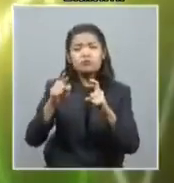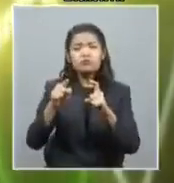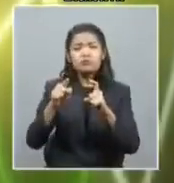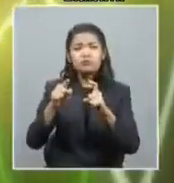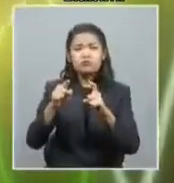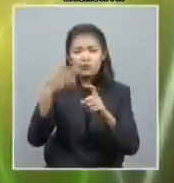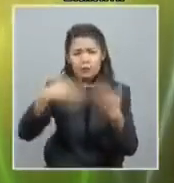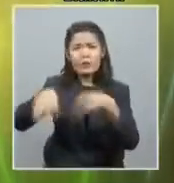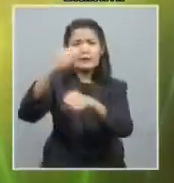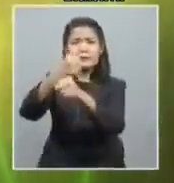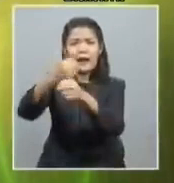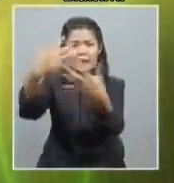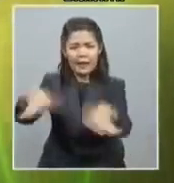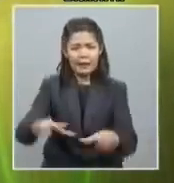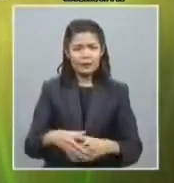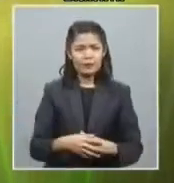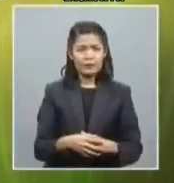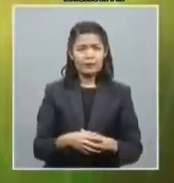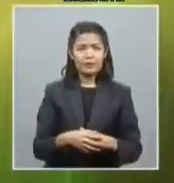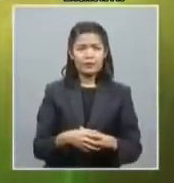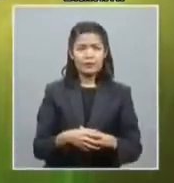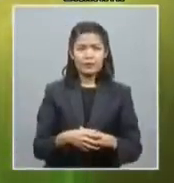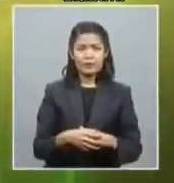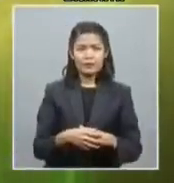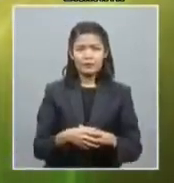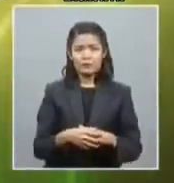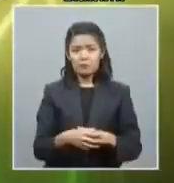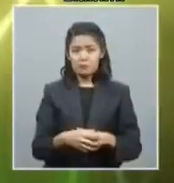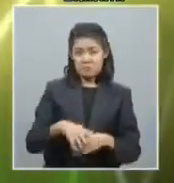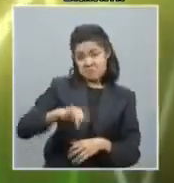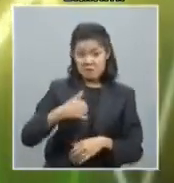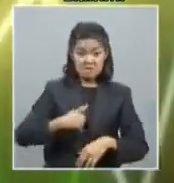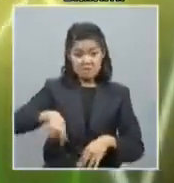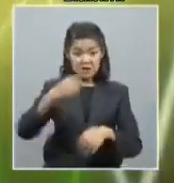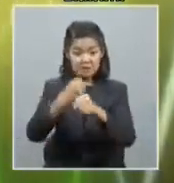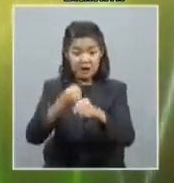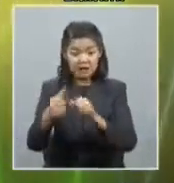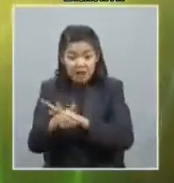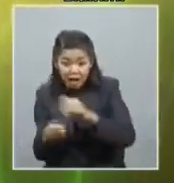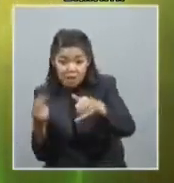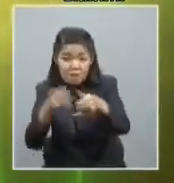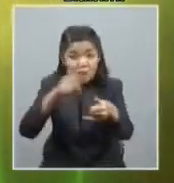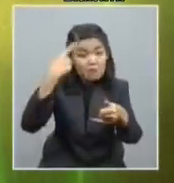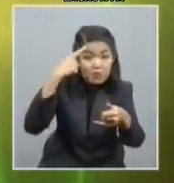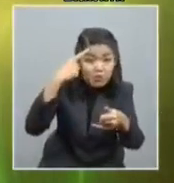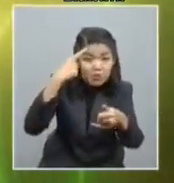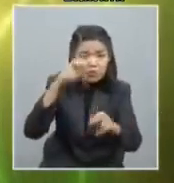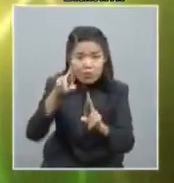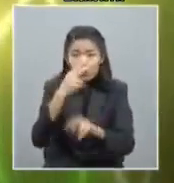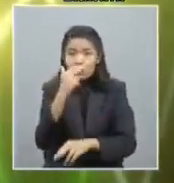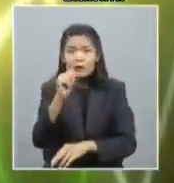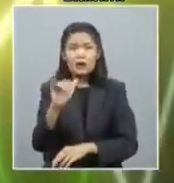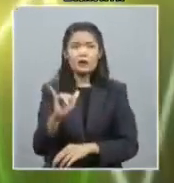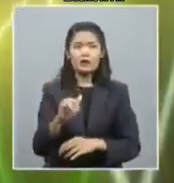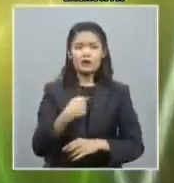ไปทำงานเสร็จแล้ว ไม่ใช่ไปดุมไม่รู้พวกหลับหัวไม่ได้ฟังตัว ค่ะ